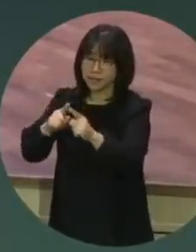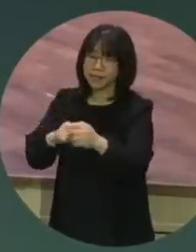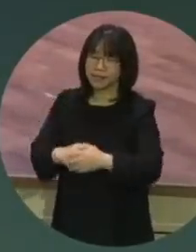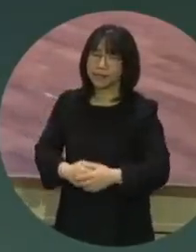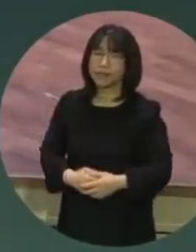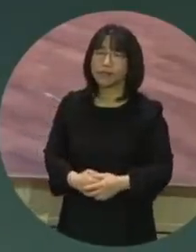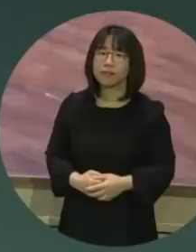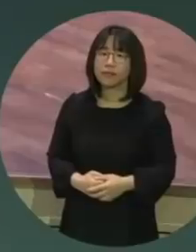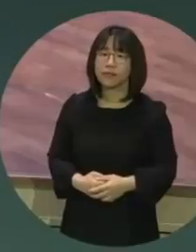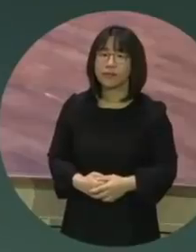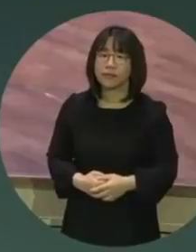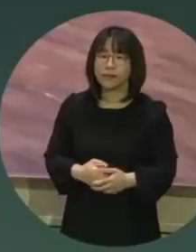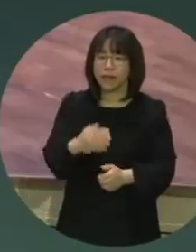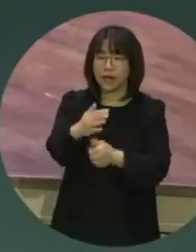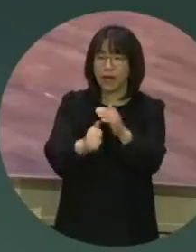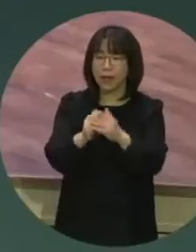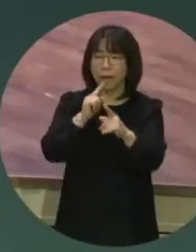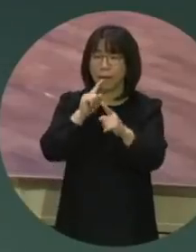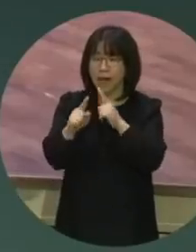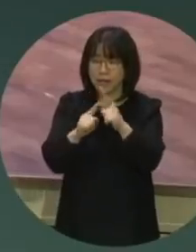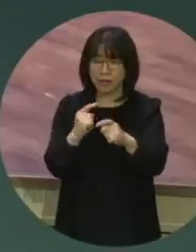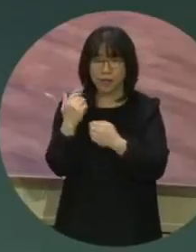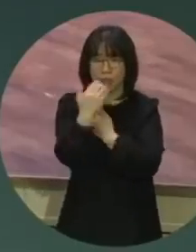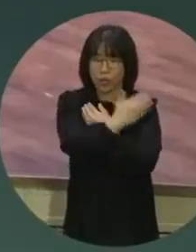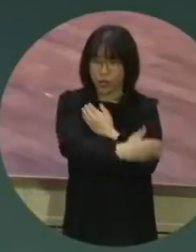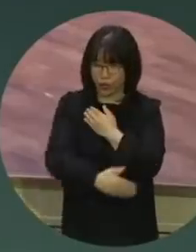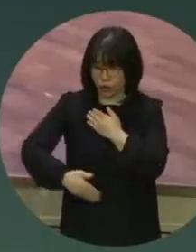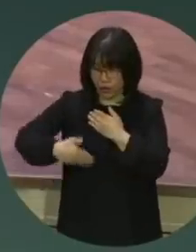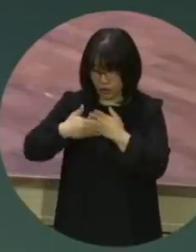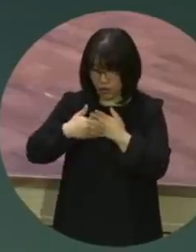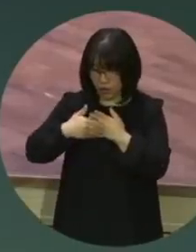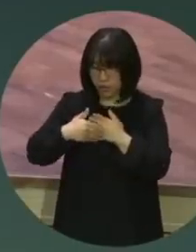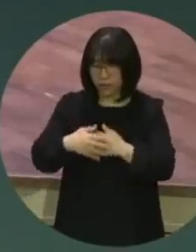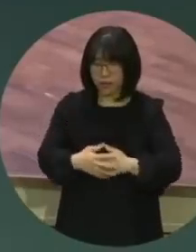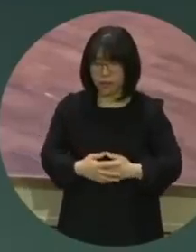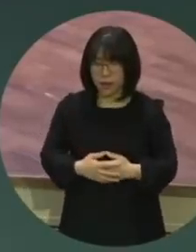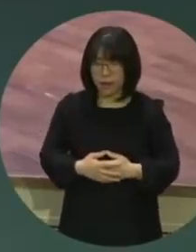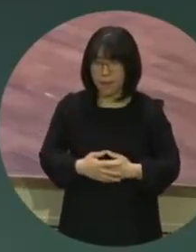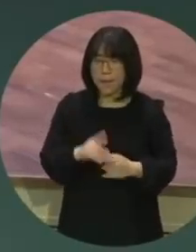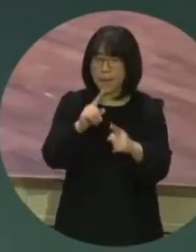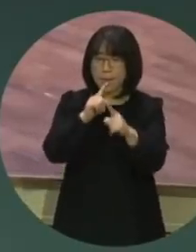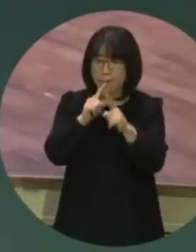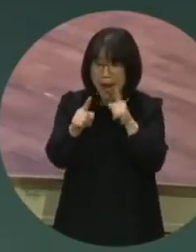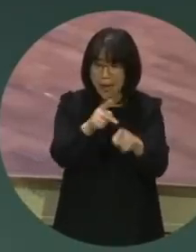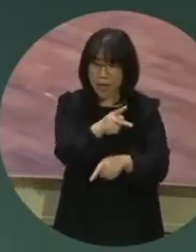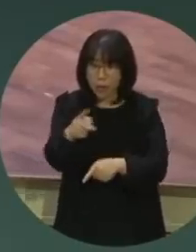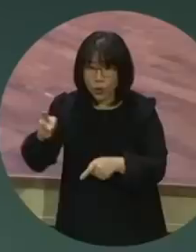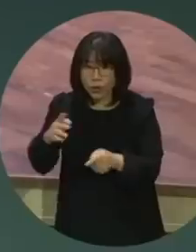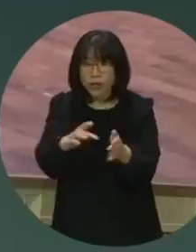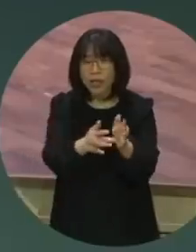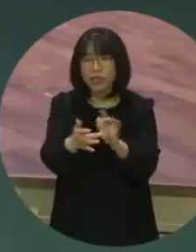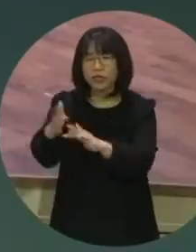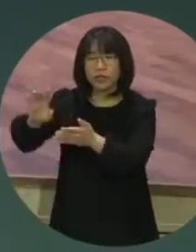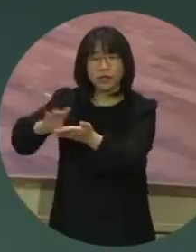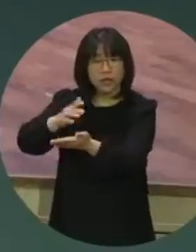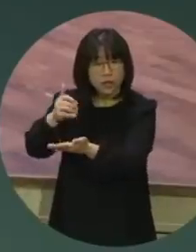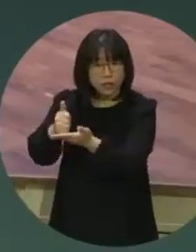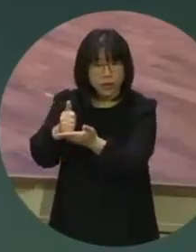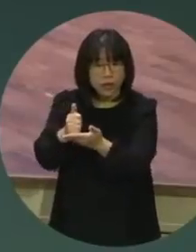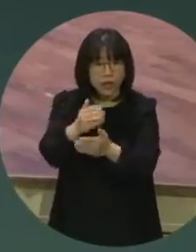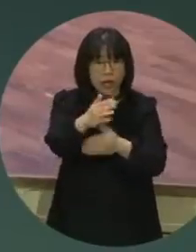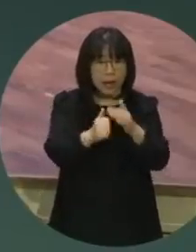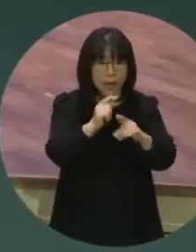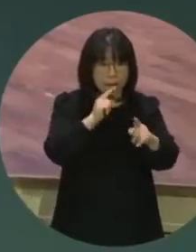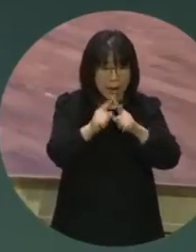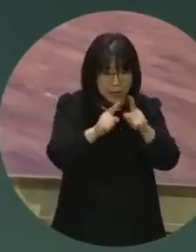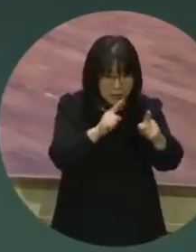그러니까 말씀이 육신이 되어 말이 누구요? 말이 예수 그리스도라고. 아멘. 말씀이